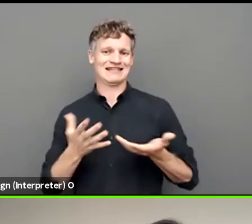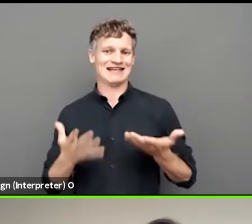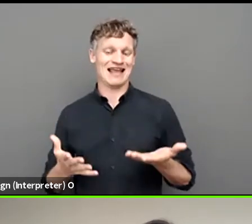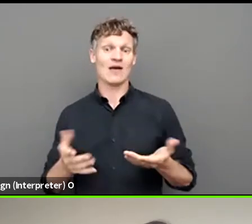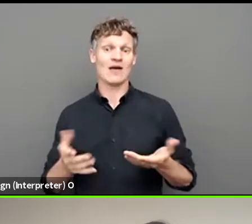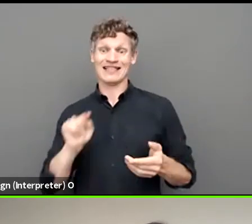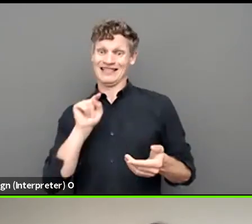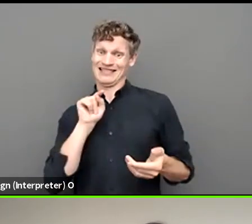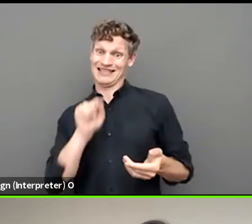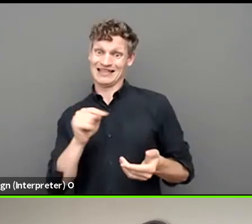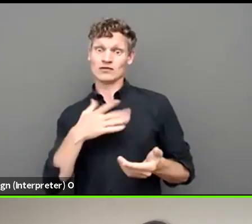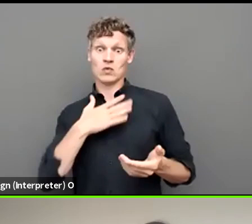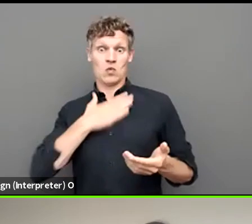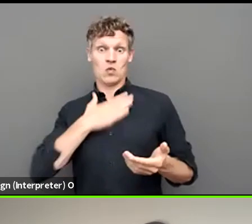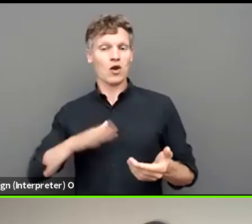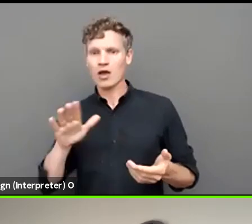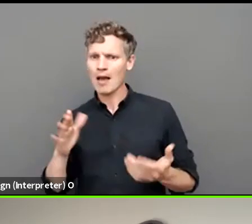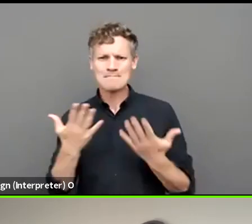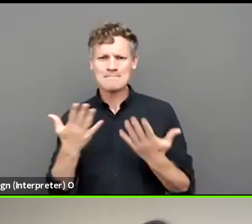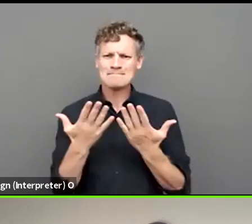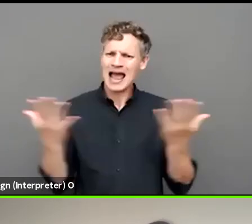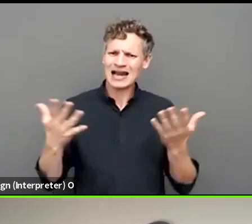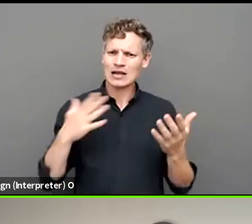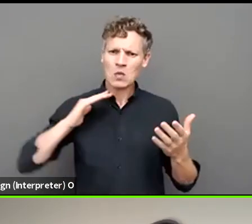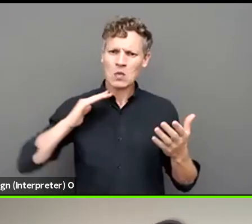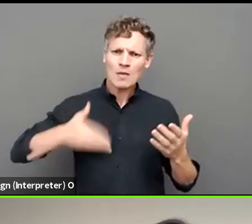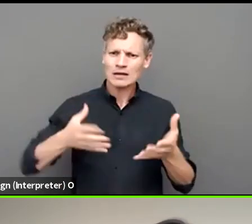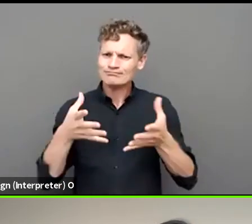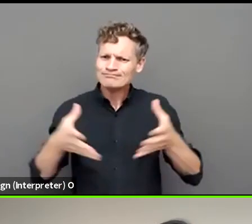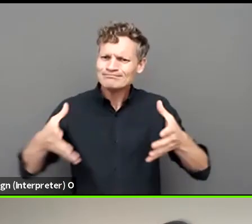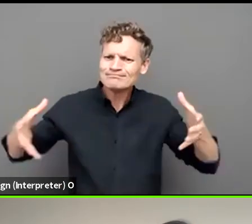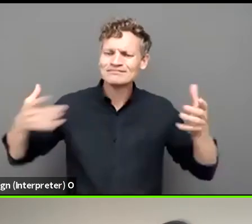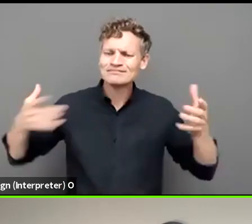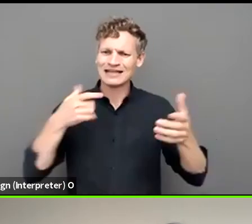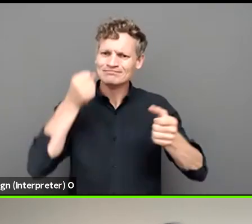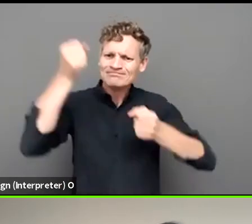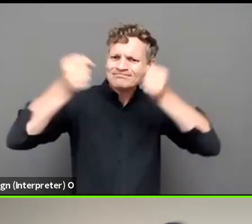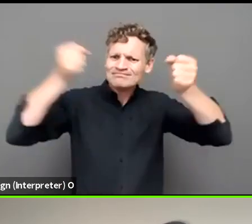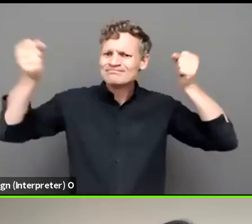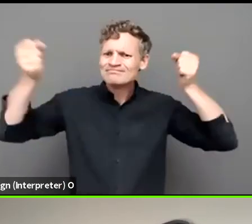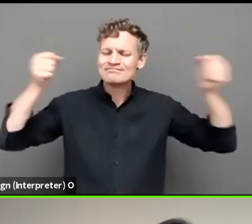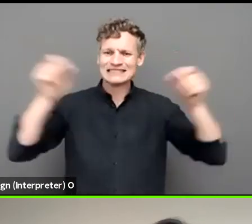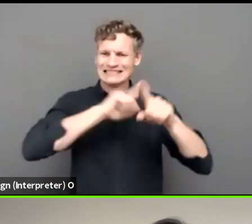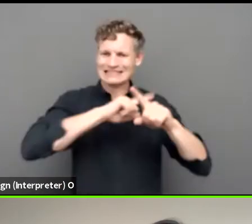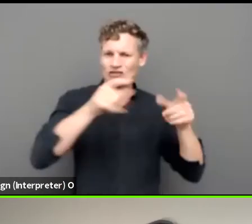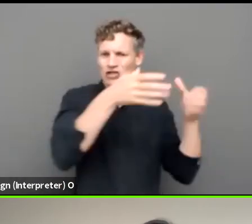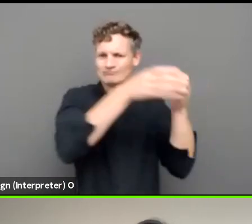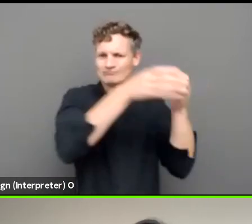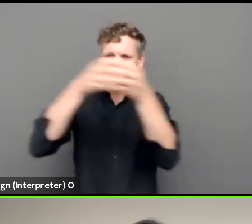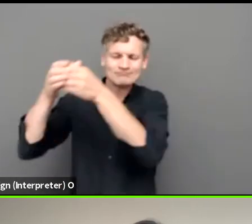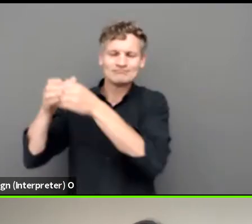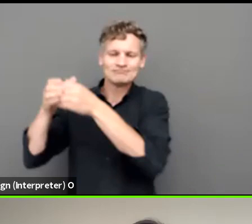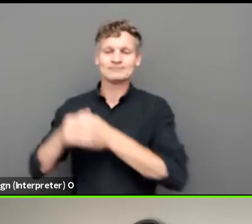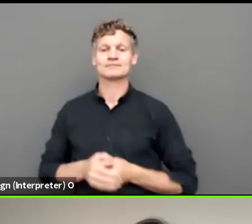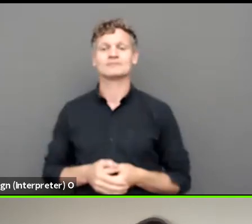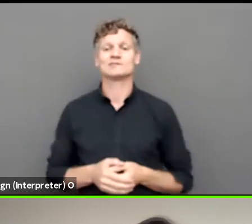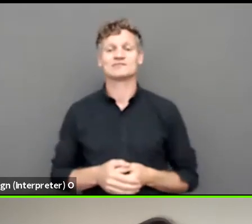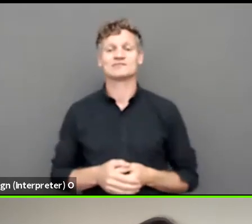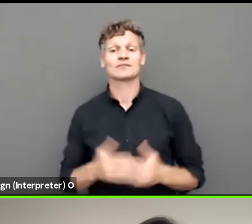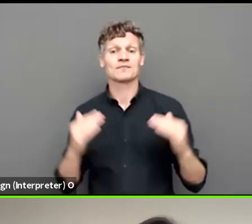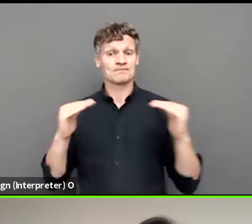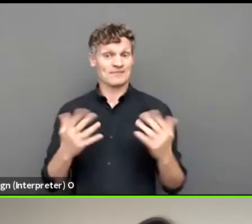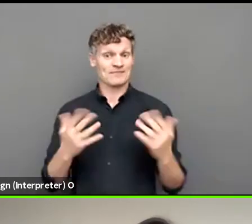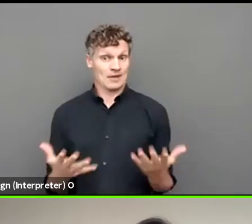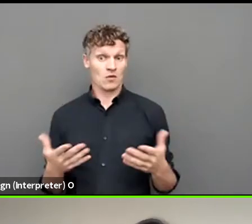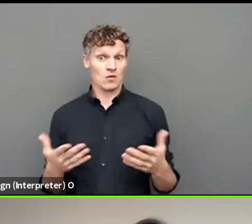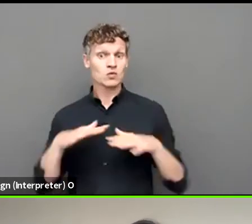pour aller rapidement au dialogue social, il est en panne aujourd'hui au Maroc, au niveau national, parce que l'essentiel des